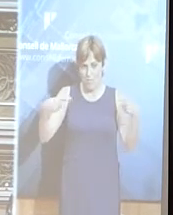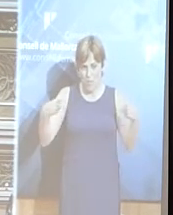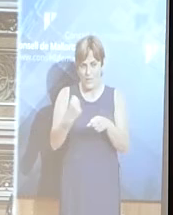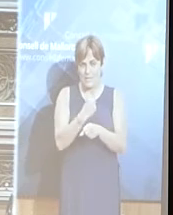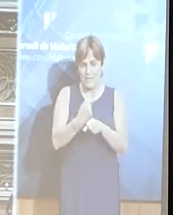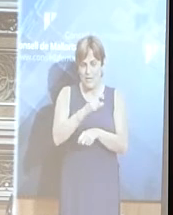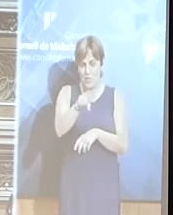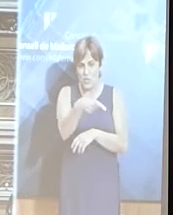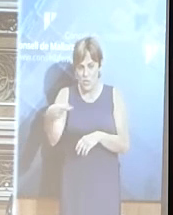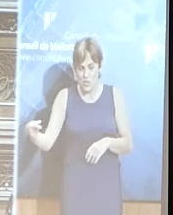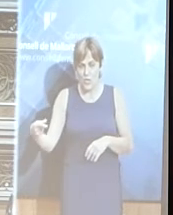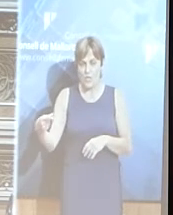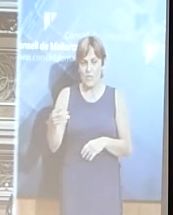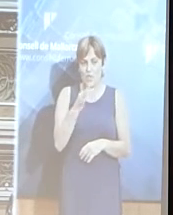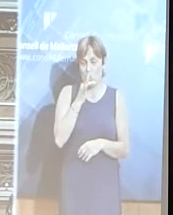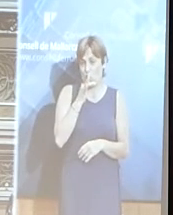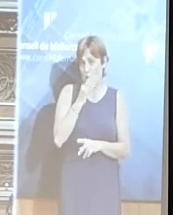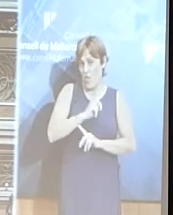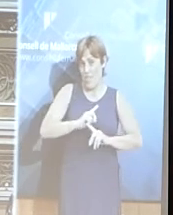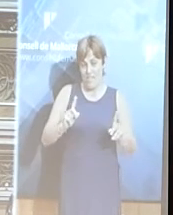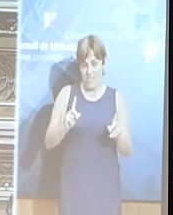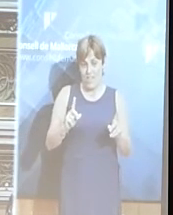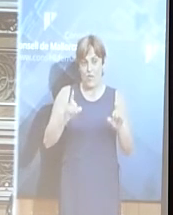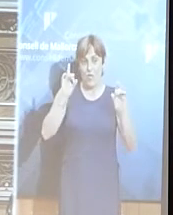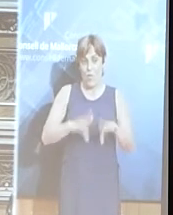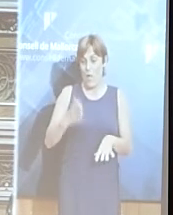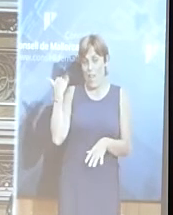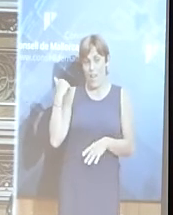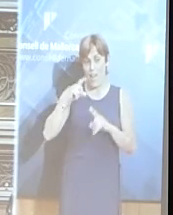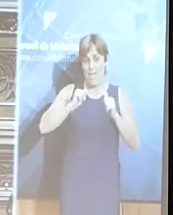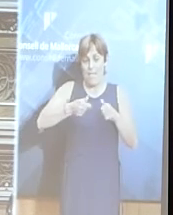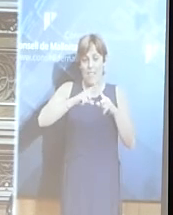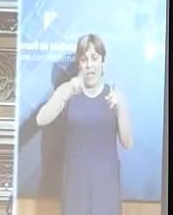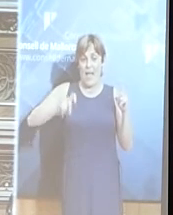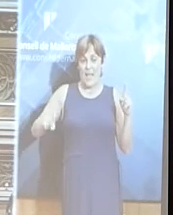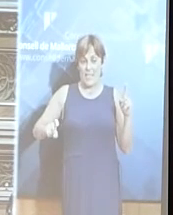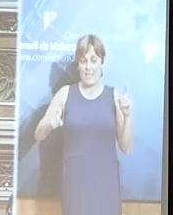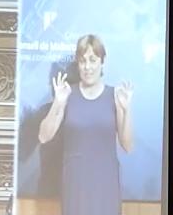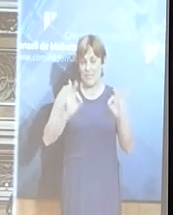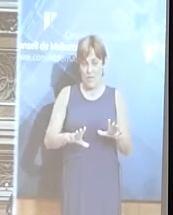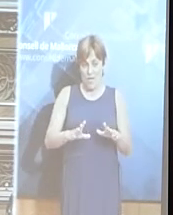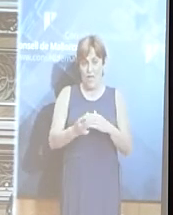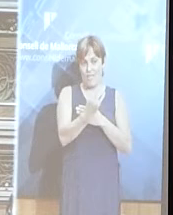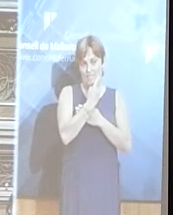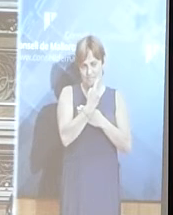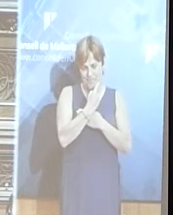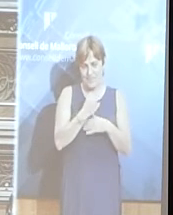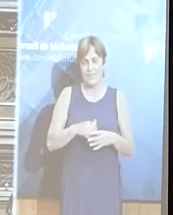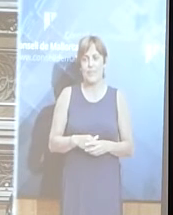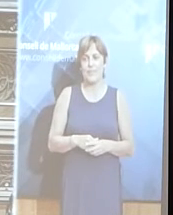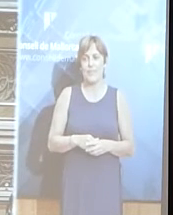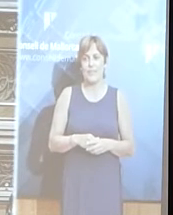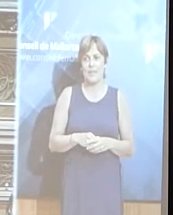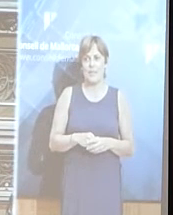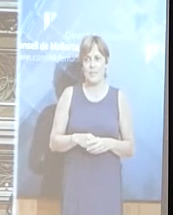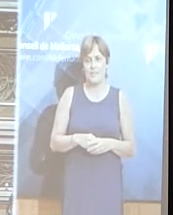ni al nivell del 2007 quan va començar la crisi. Però la gran diferència és que l'ocupació que teníem el 2007 era molt millor que